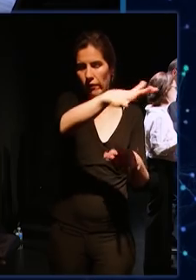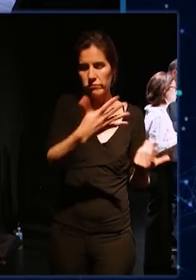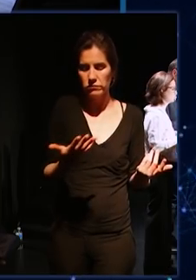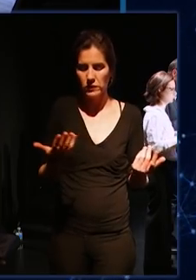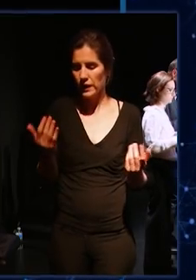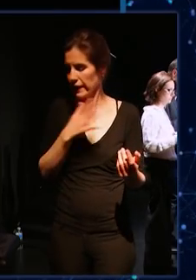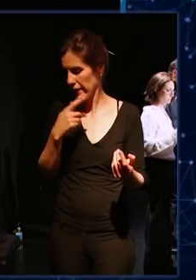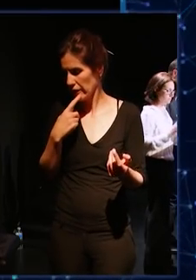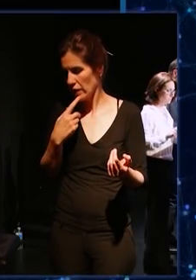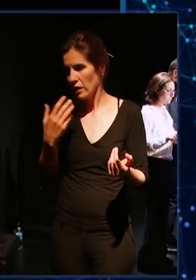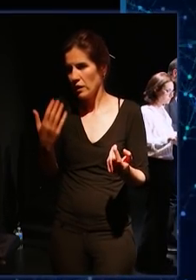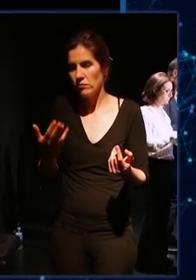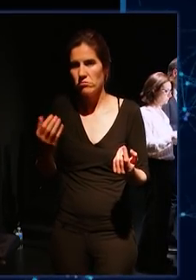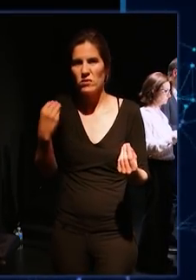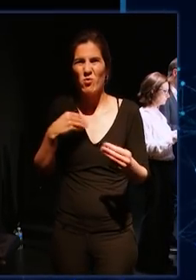que xoqui